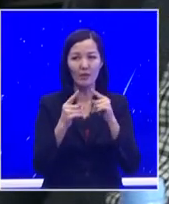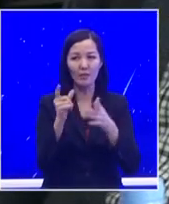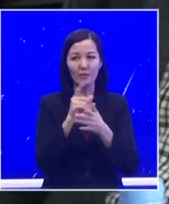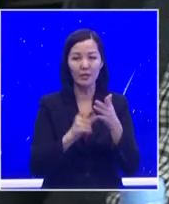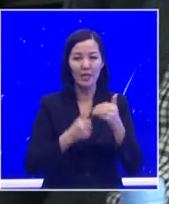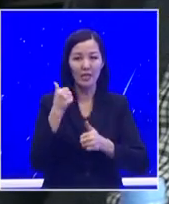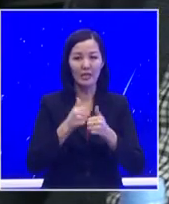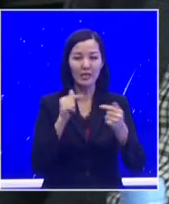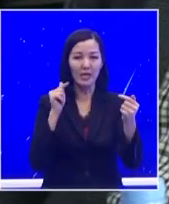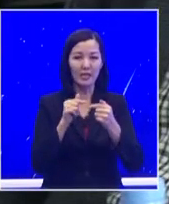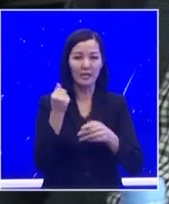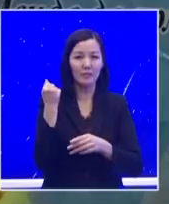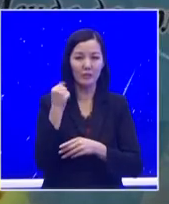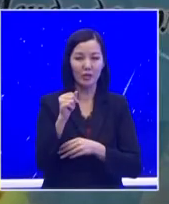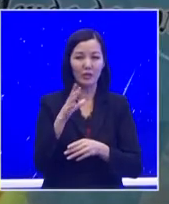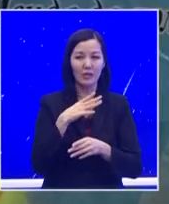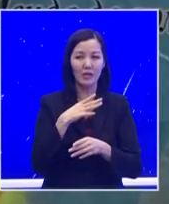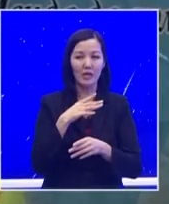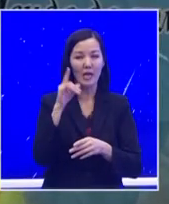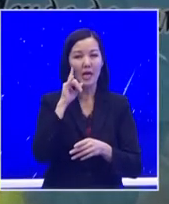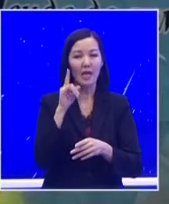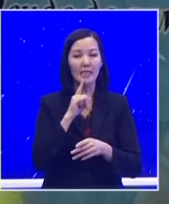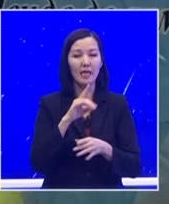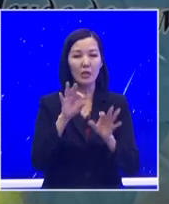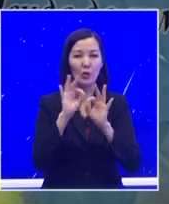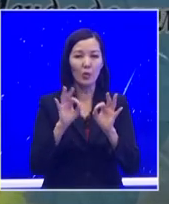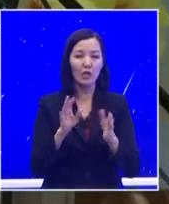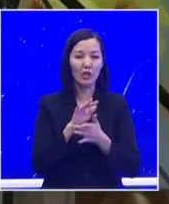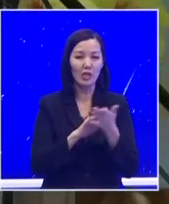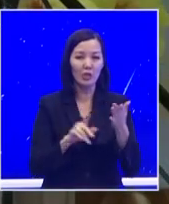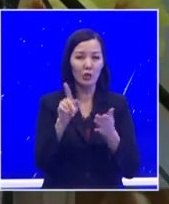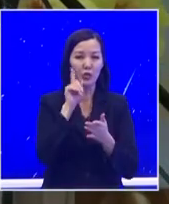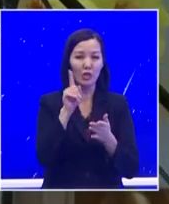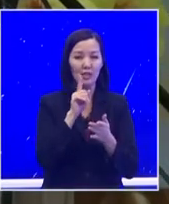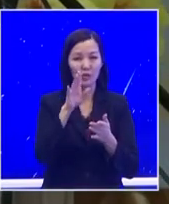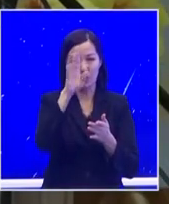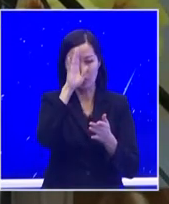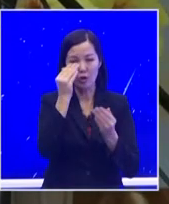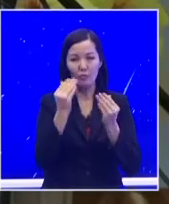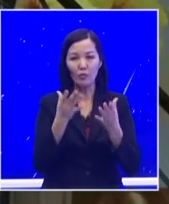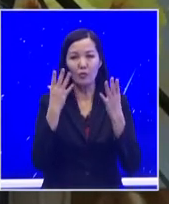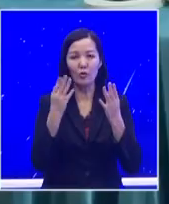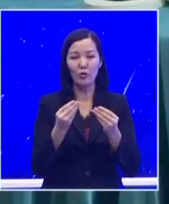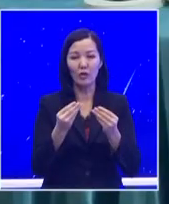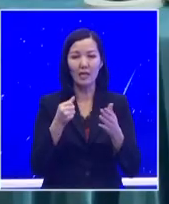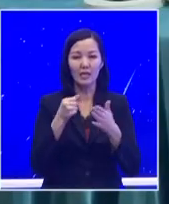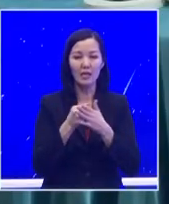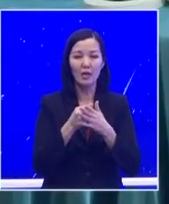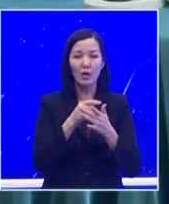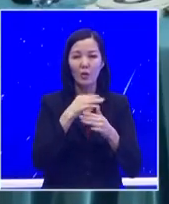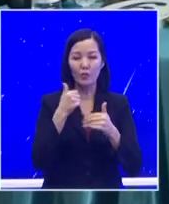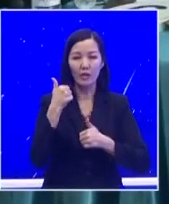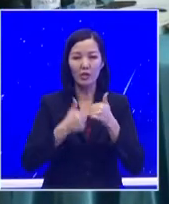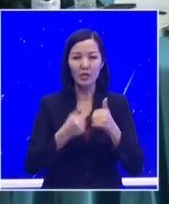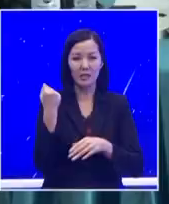сайысында қарсыласына тойтарып отырды. Қазақтың қасиетті өнерін жалғастырушы жас өрен бүгінге дейін бірнеше аудандық, облыстық